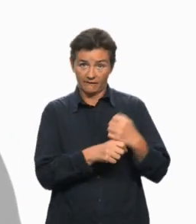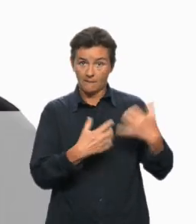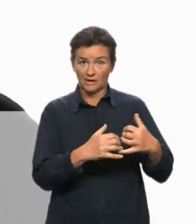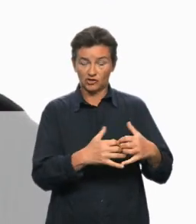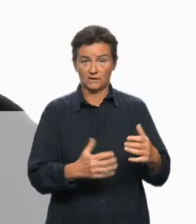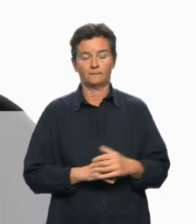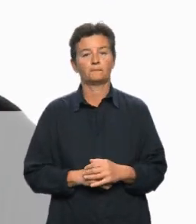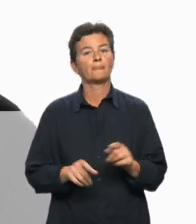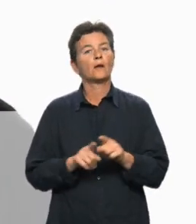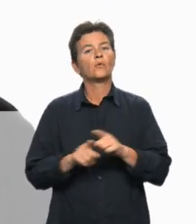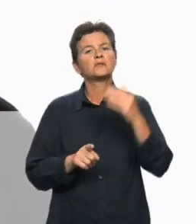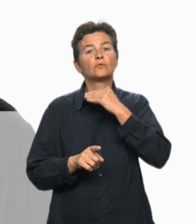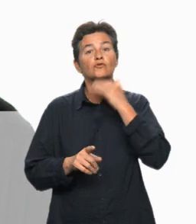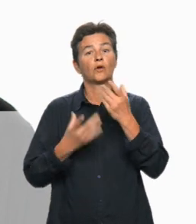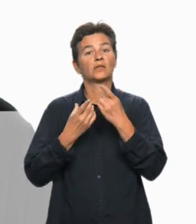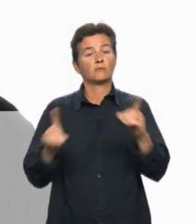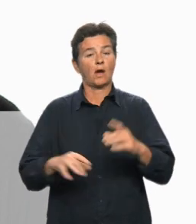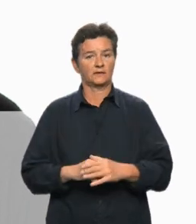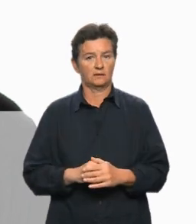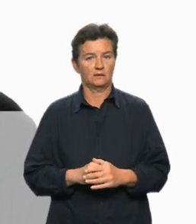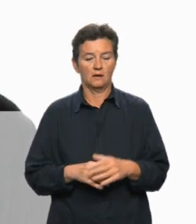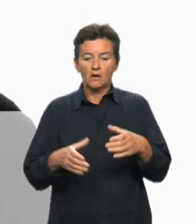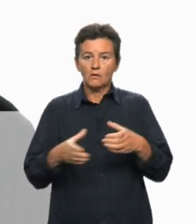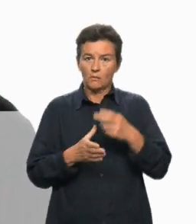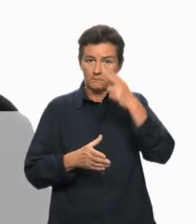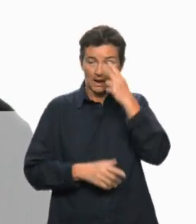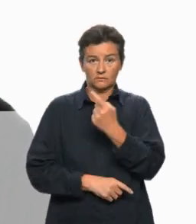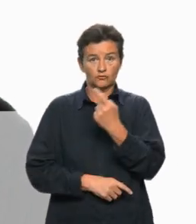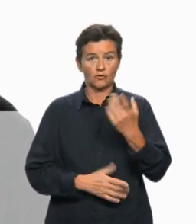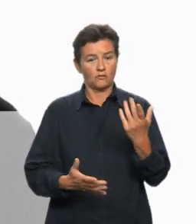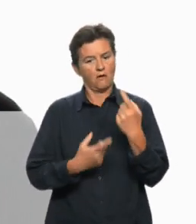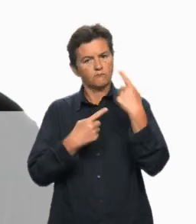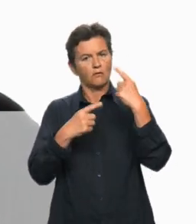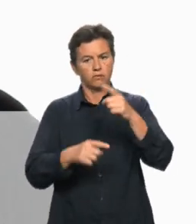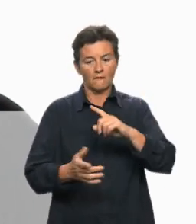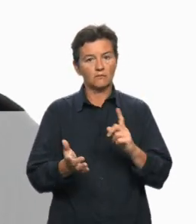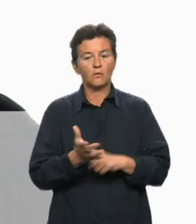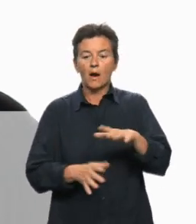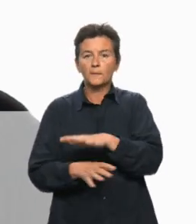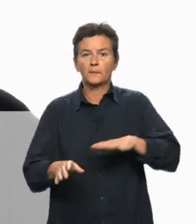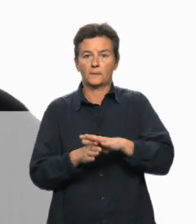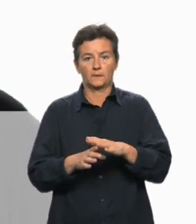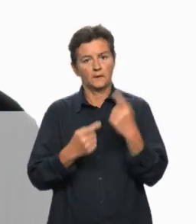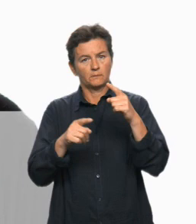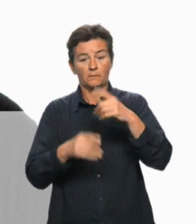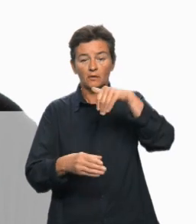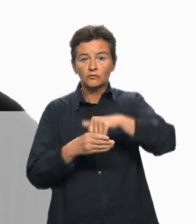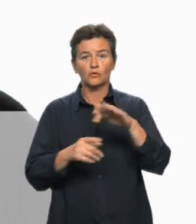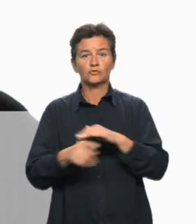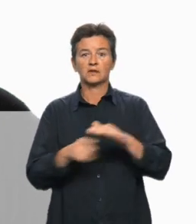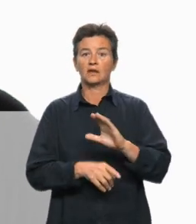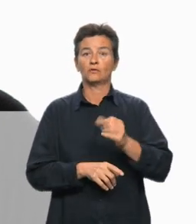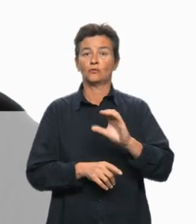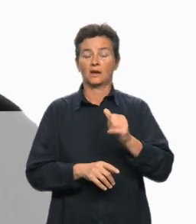machines. Il existe enfin une urgence démocratique. Le Parti Pirate est le seul à défendre vos droits fondamentaux dans la société numérique,